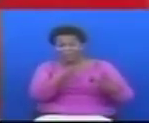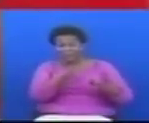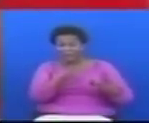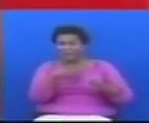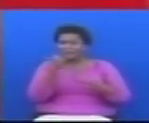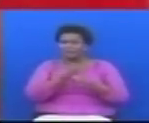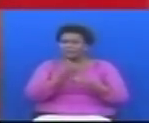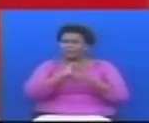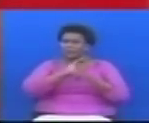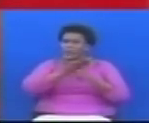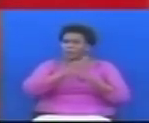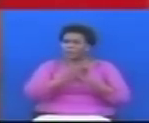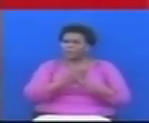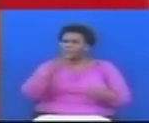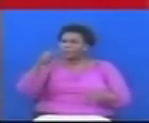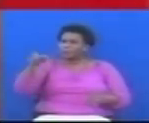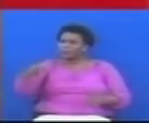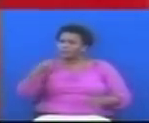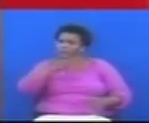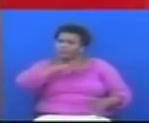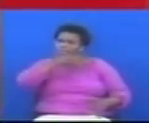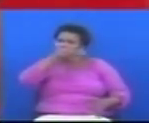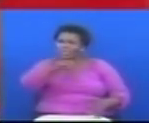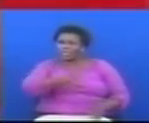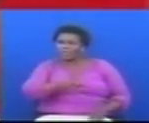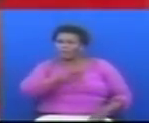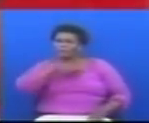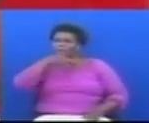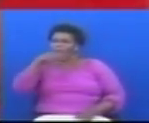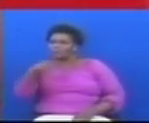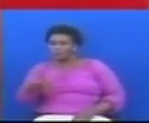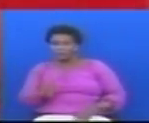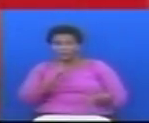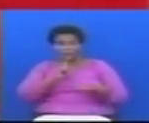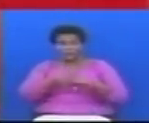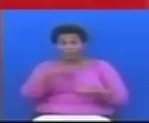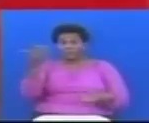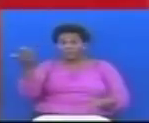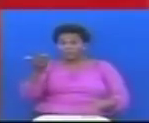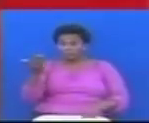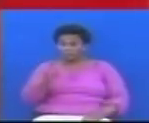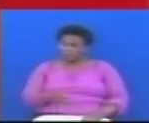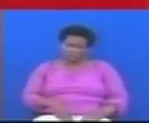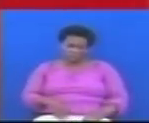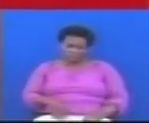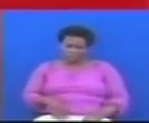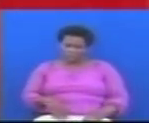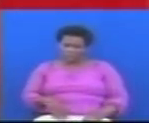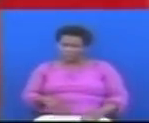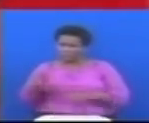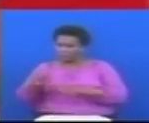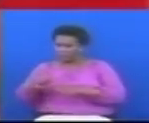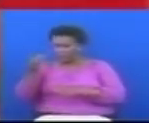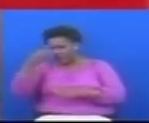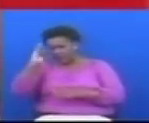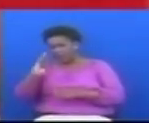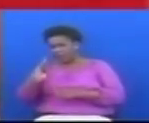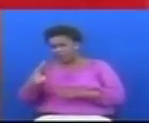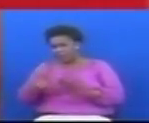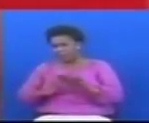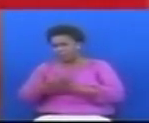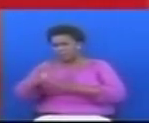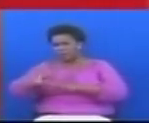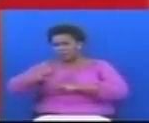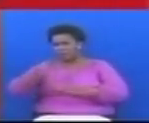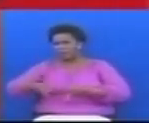inakarabatiwa na wananchi na wakati mwingine na TARURA, lakini kwa fedha kidogo sana. Niliwahi